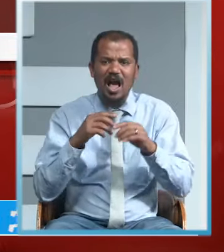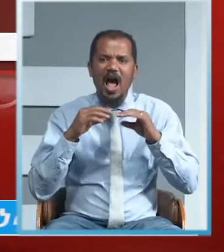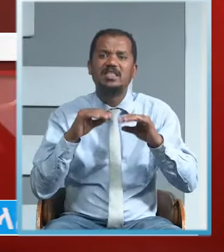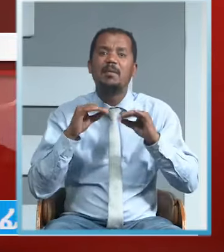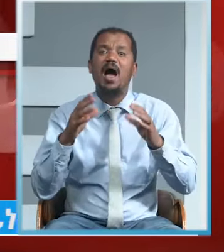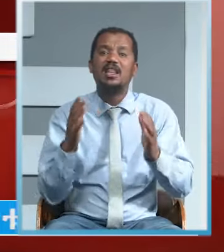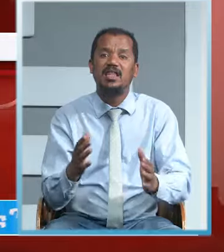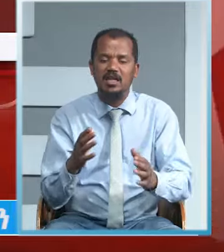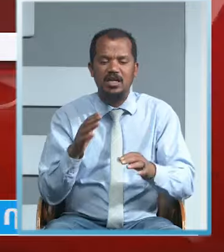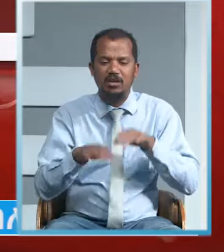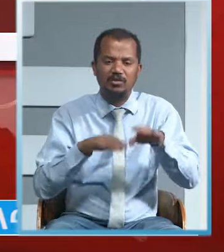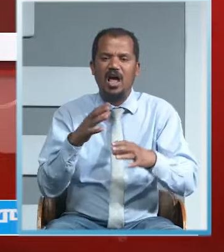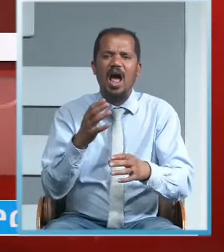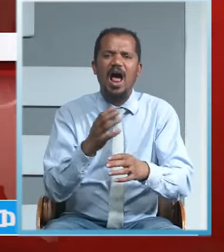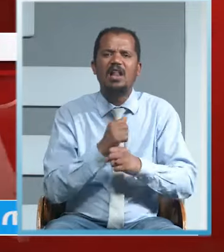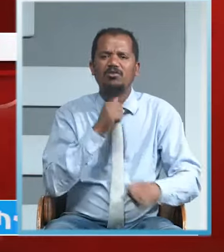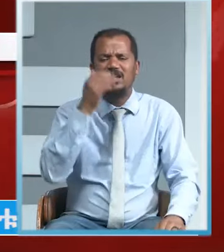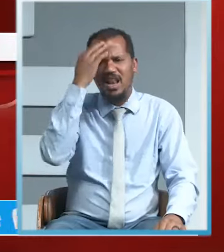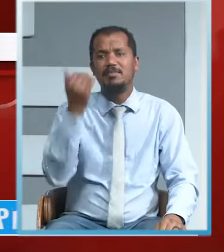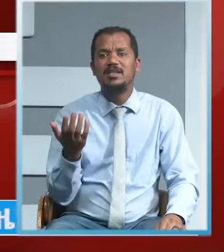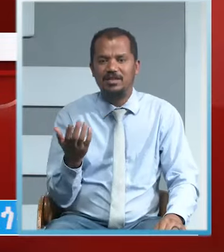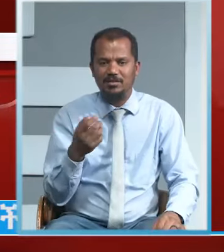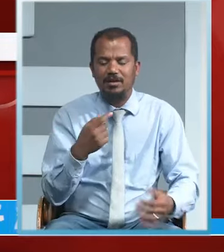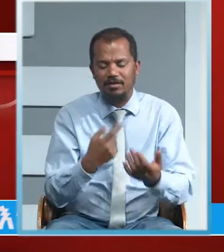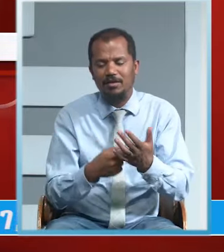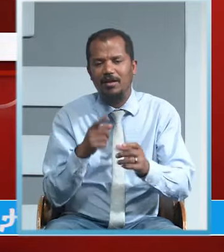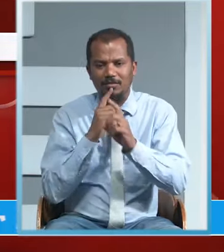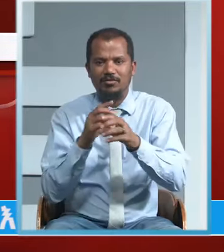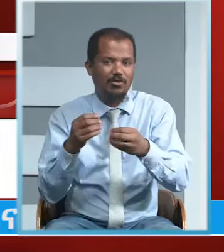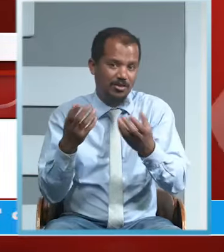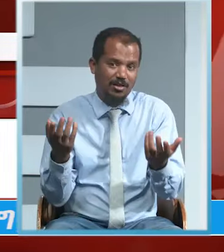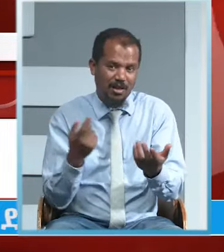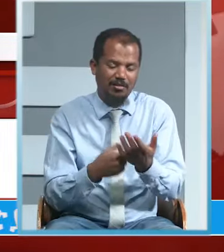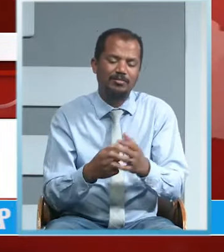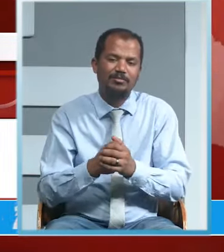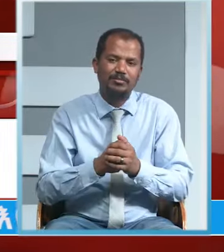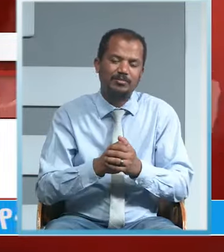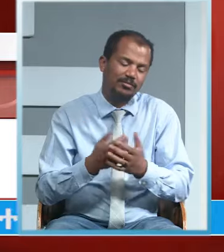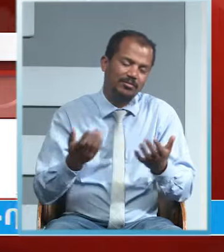ለምን አልተወሰደ የሚለው ነገር ላይ ግንዛቤ ይቅደም የሚል አስተሳሰብ ስለያዘ